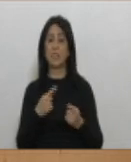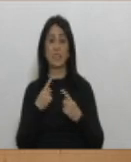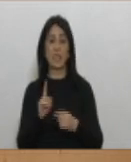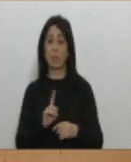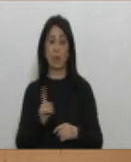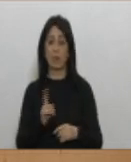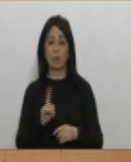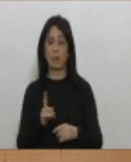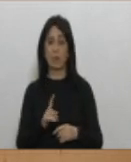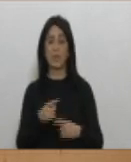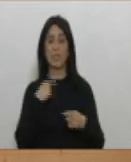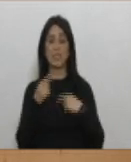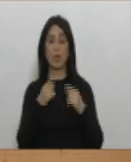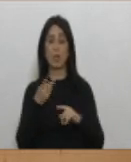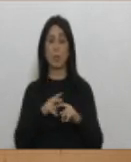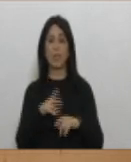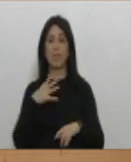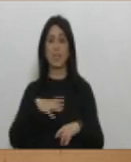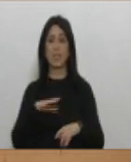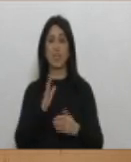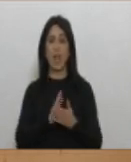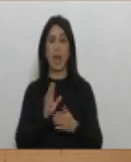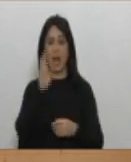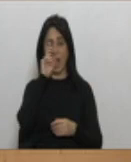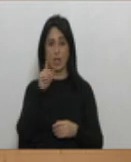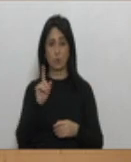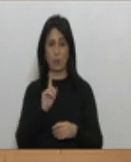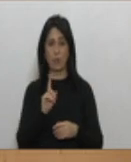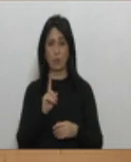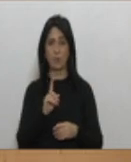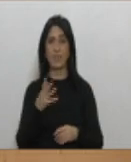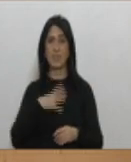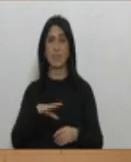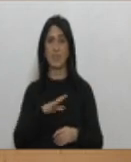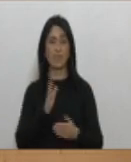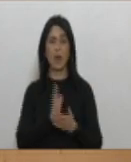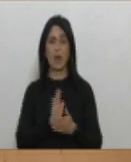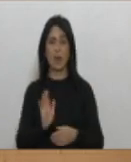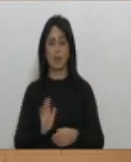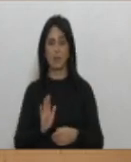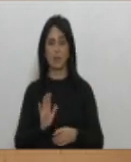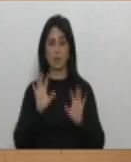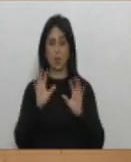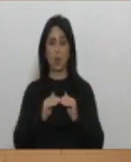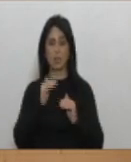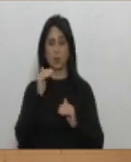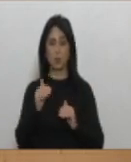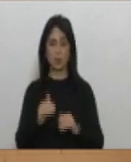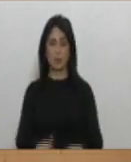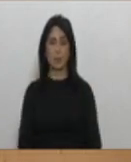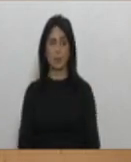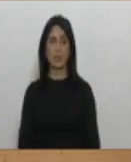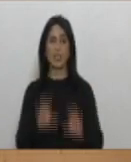საუბრობენ. საუბრობენ იმაზე, რომ საქართველოს არ აქვს ხელისუფლება. საქართველოს არ აქვს კონსტიტუცია.